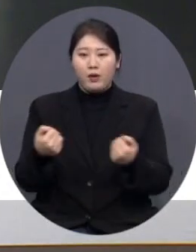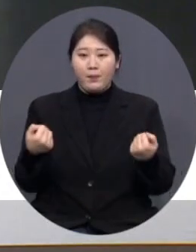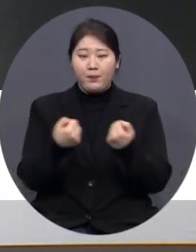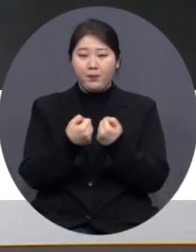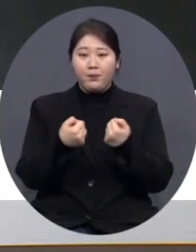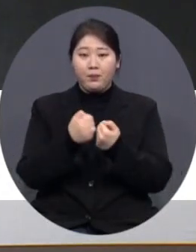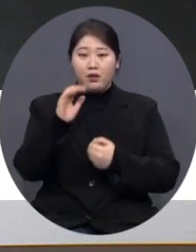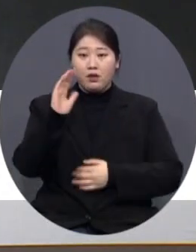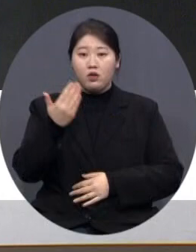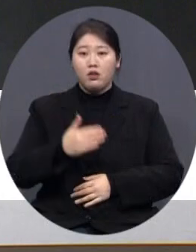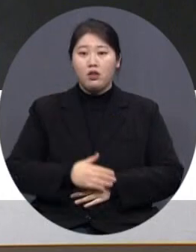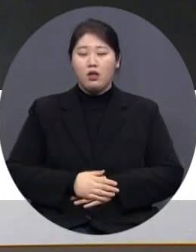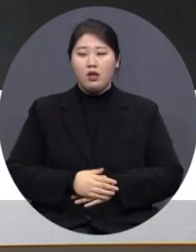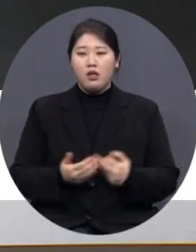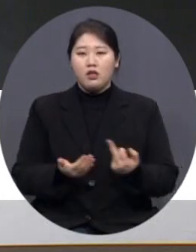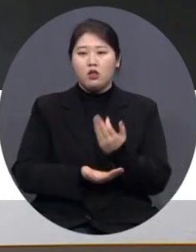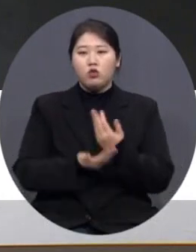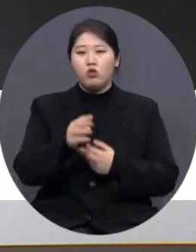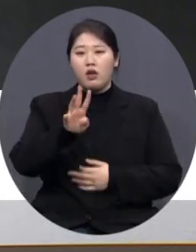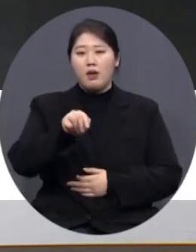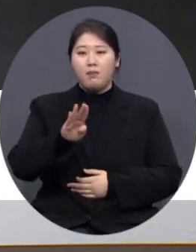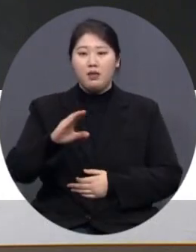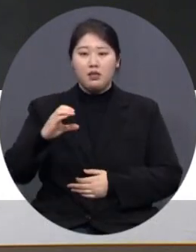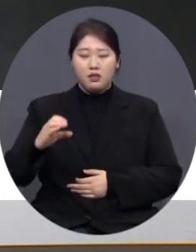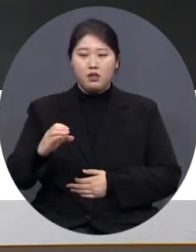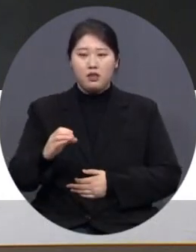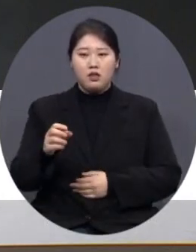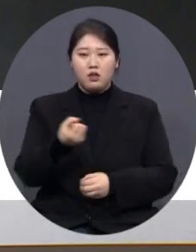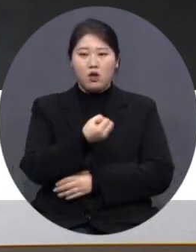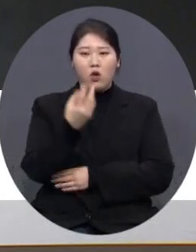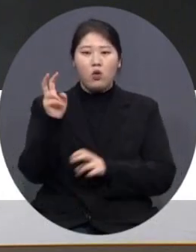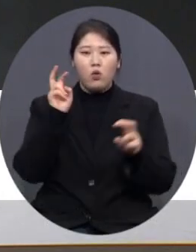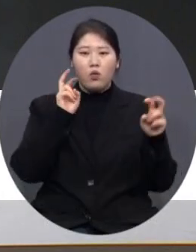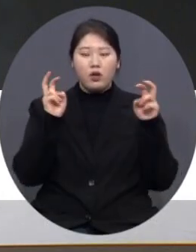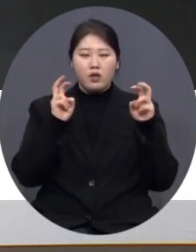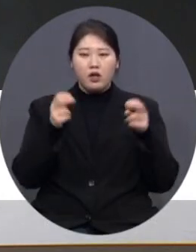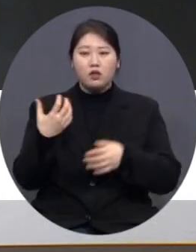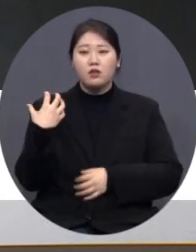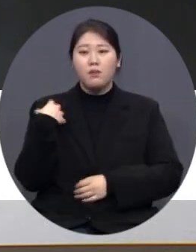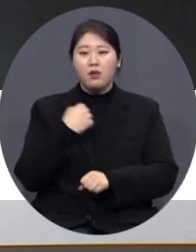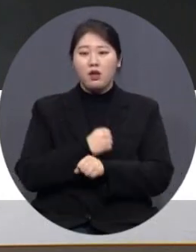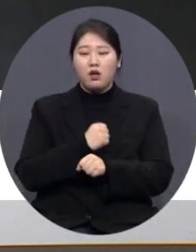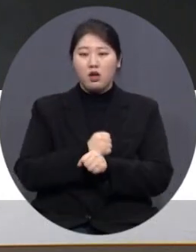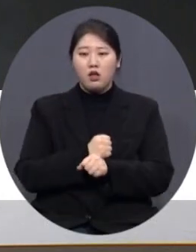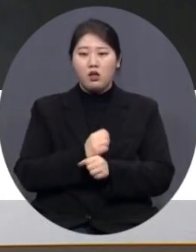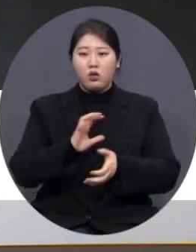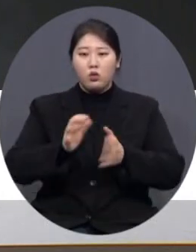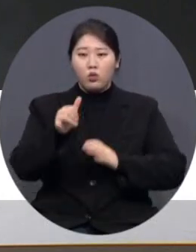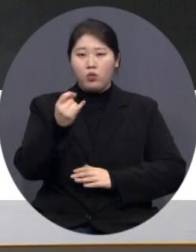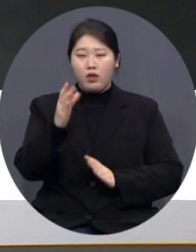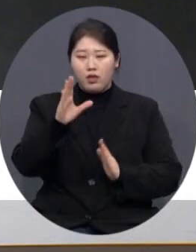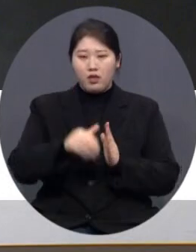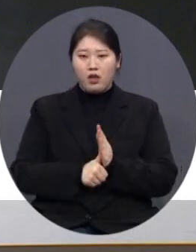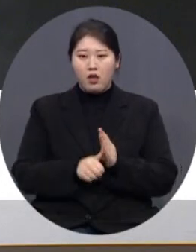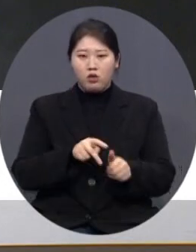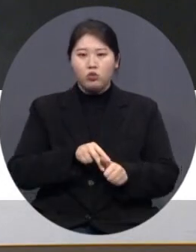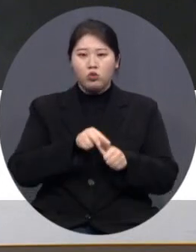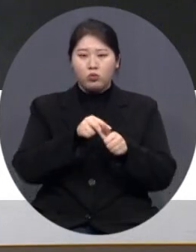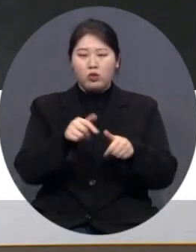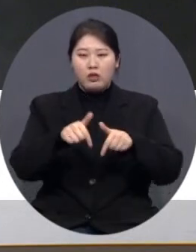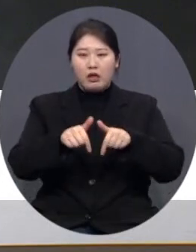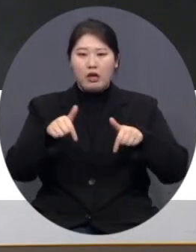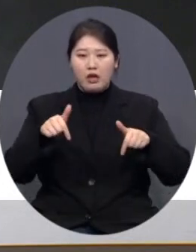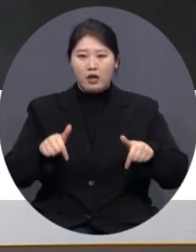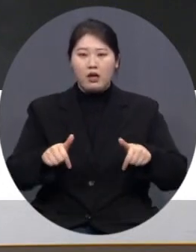펼치게 되는데요 제주 MBC 등 언론 4사가 주최한 토론회에서 두 후보는 주요 현안과 정치 행보 등을